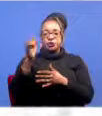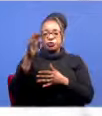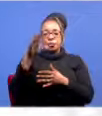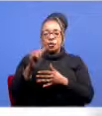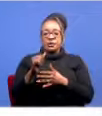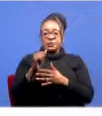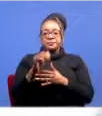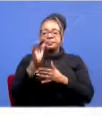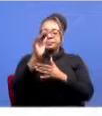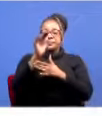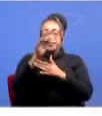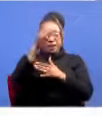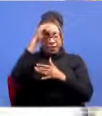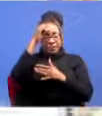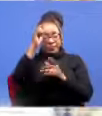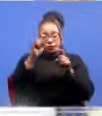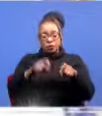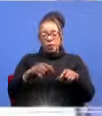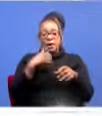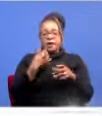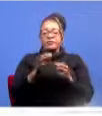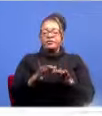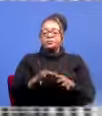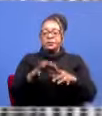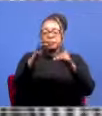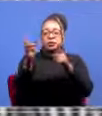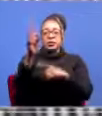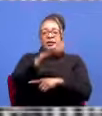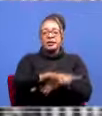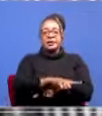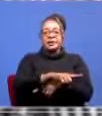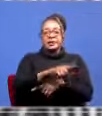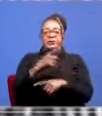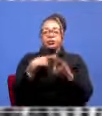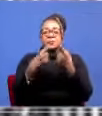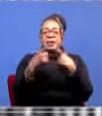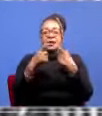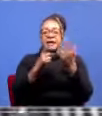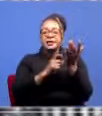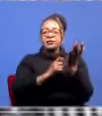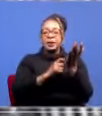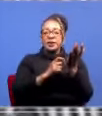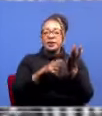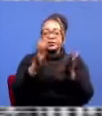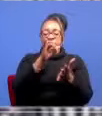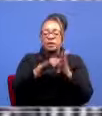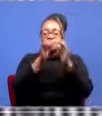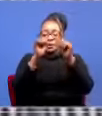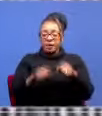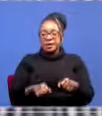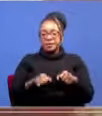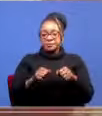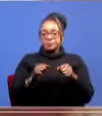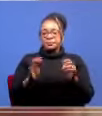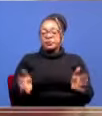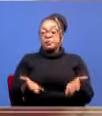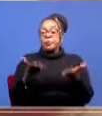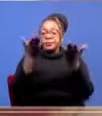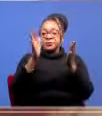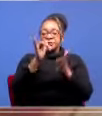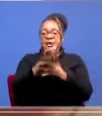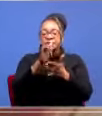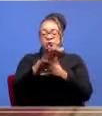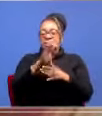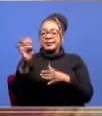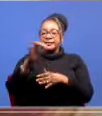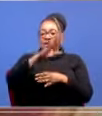kwa serikali kutenga siku mahususi ya kuzungumza Kiswahili ili kupanua wigo nchi wanachama wa Jumuiya Afrika